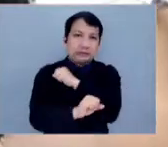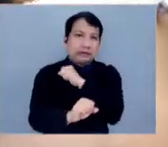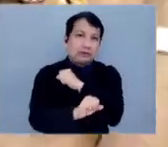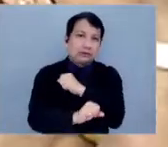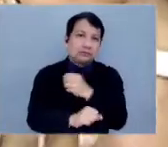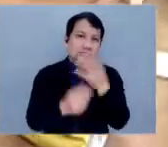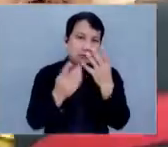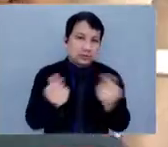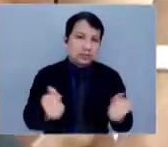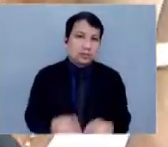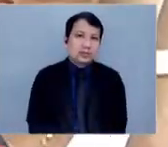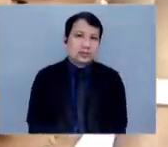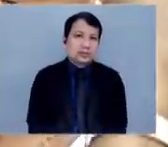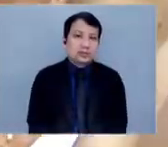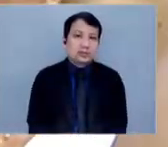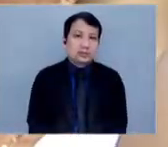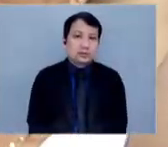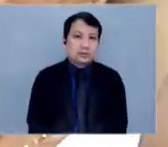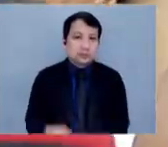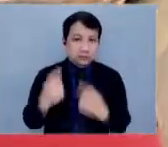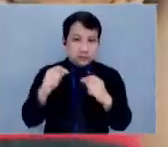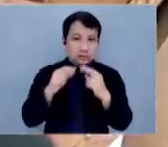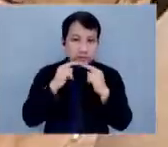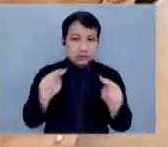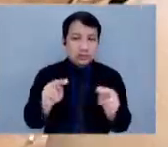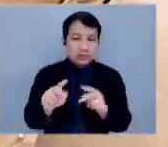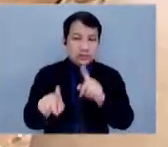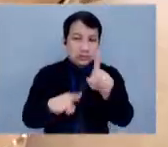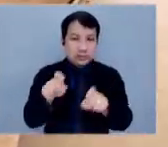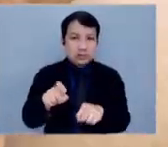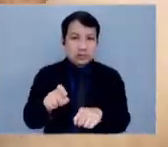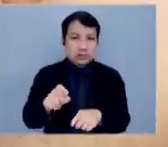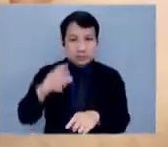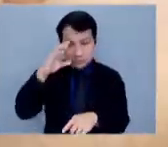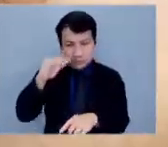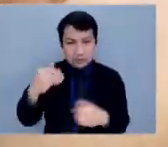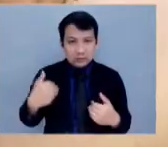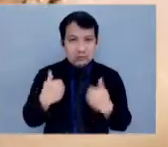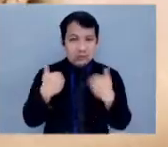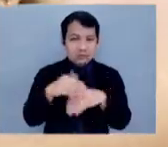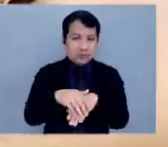apoy. Sinubukan ng News 5 na kunan ng pahayag ang binatilyo pero tumanggi na siyang